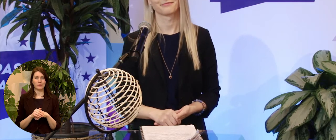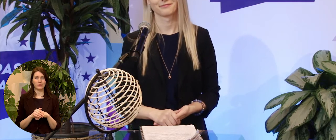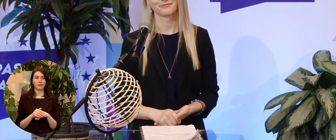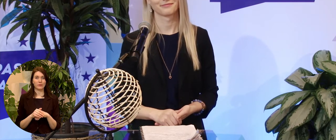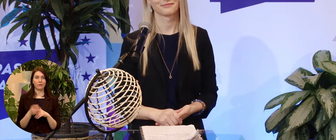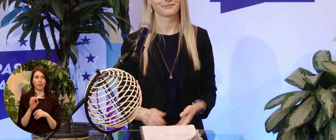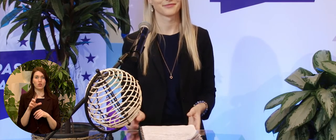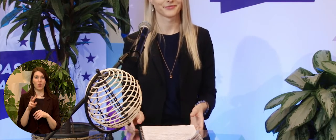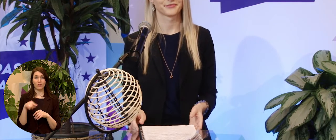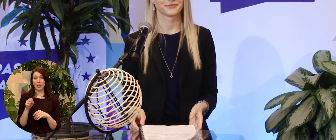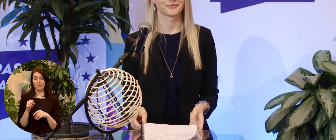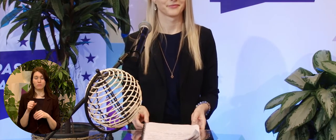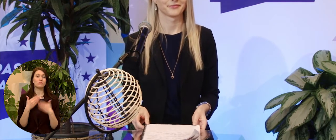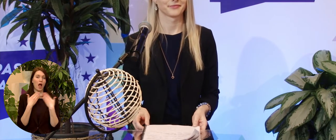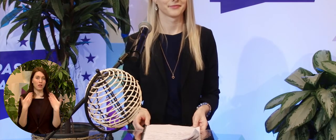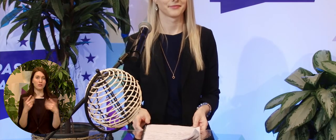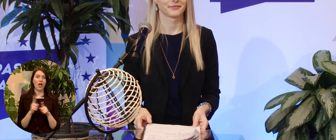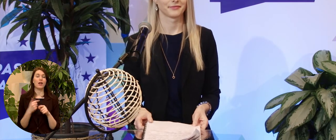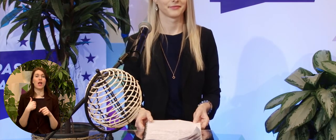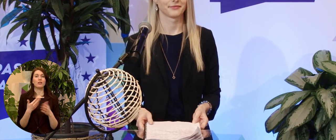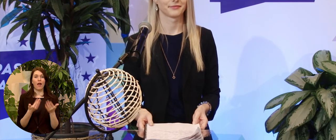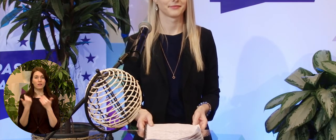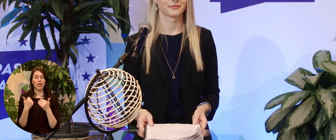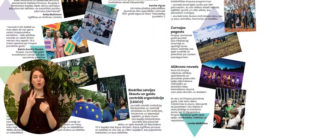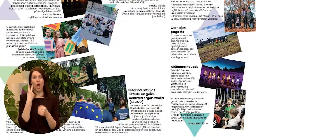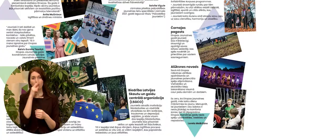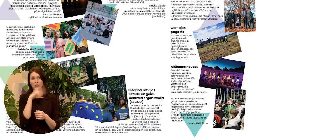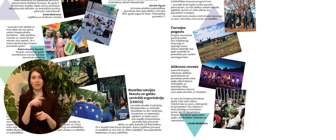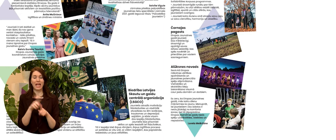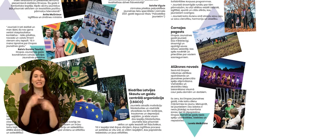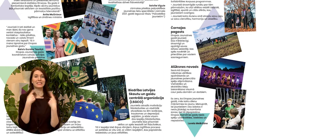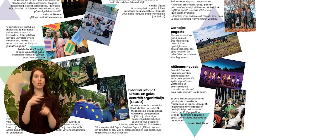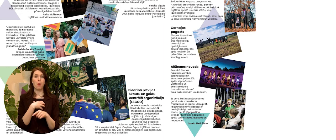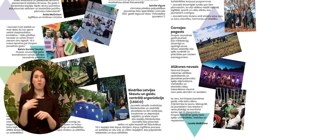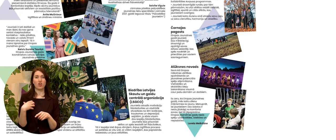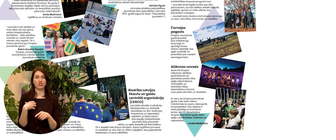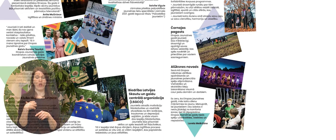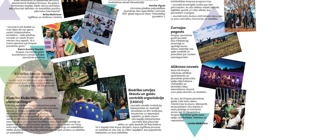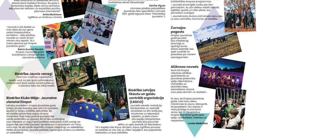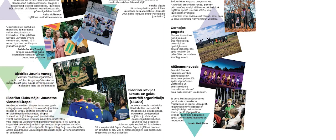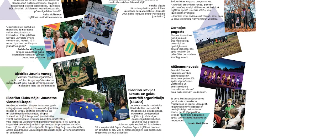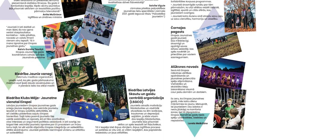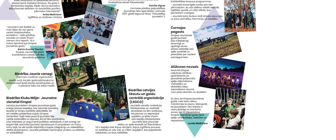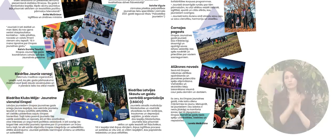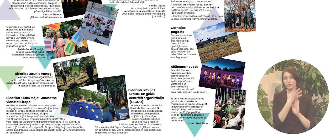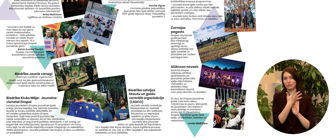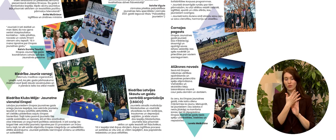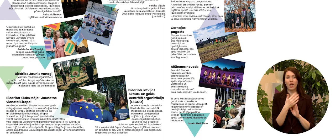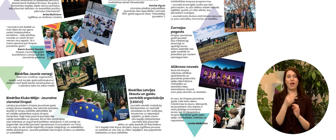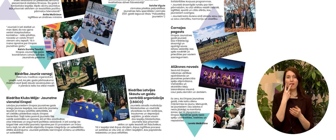Solid paldies un es aicinātu arī apskatīt, mums ir arī citu pašvaldību vīzijas šobrīd arī